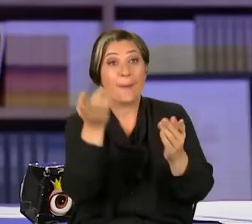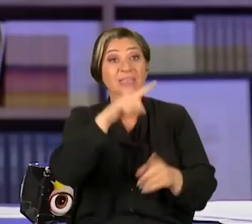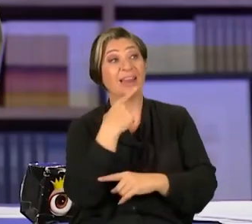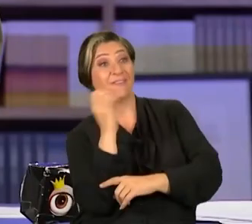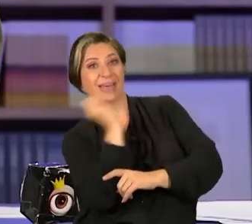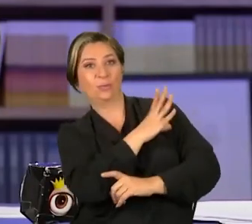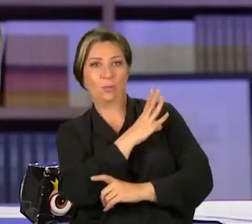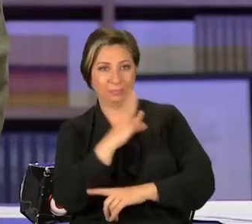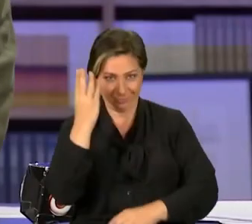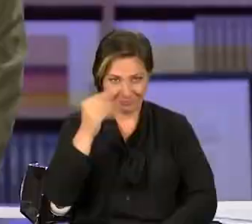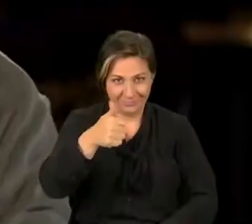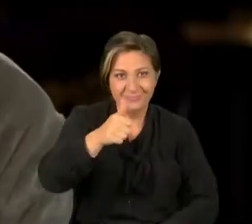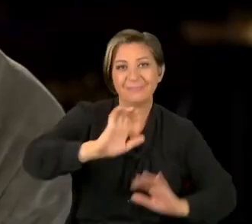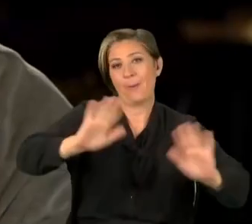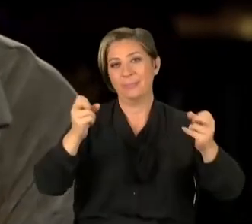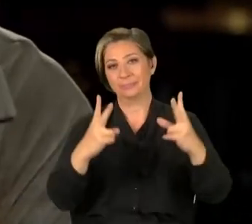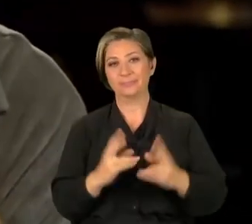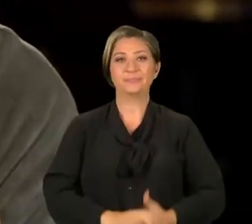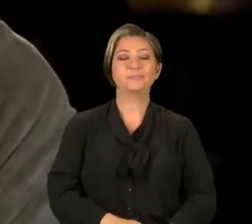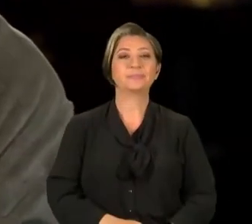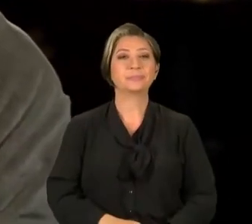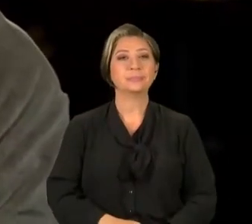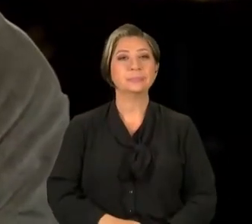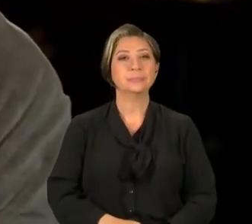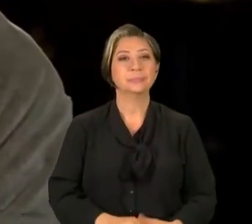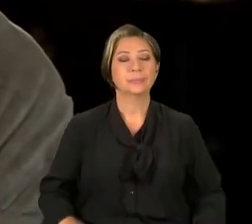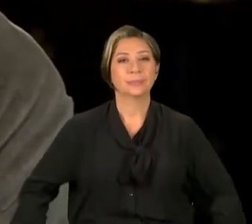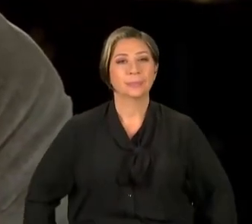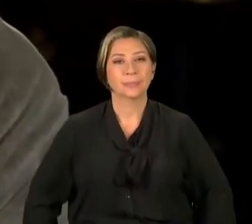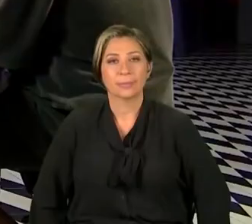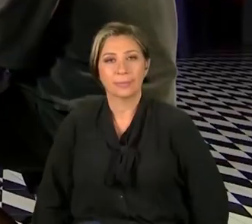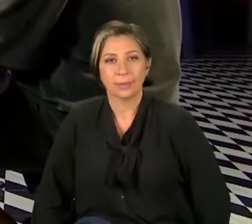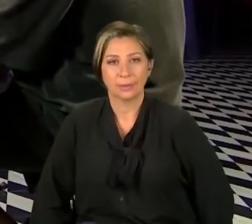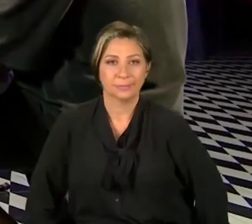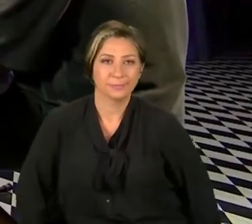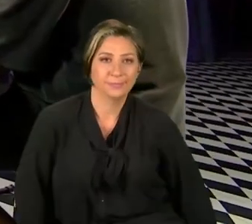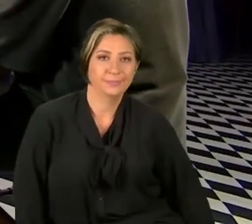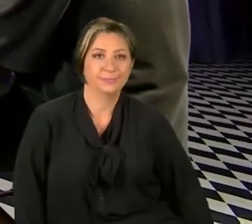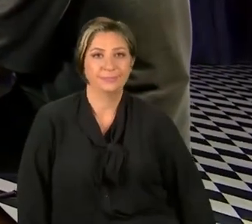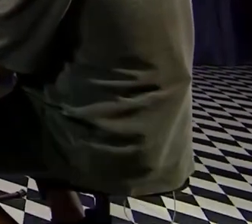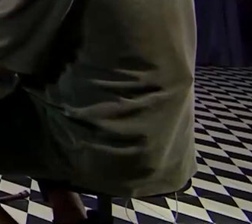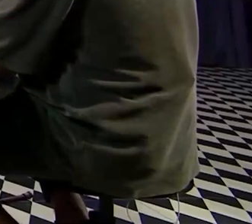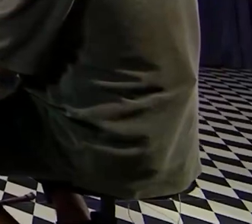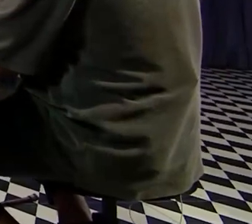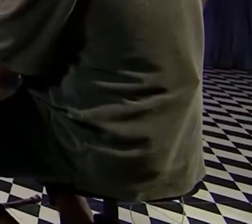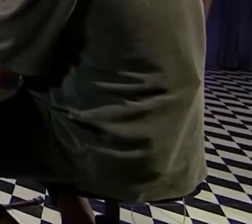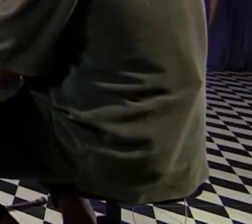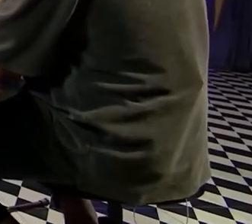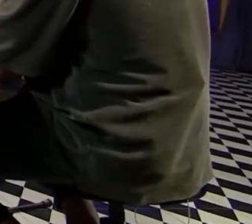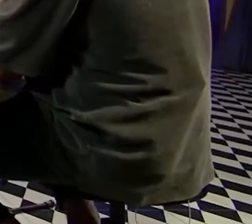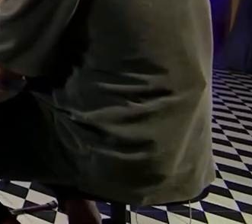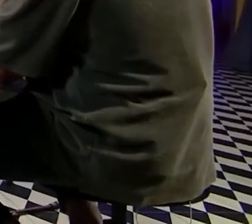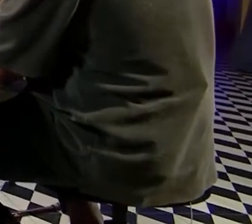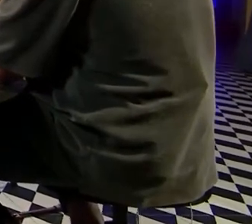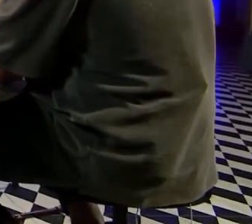Anladın mı peki peki senin senin feyz Aldığın